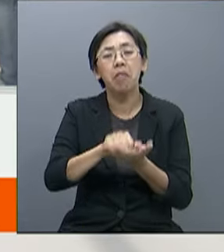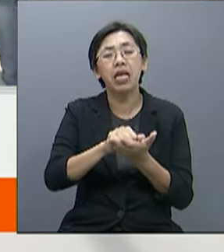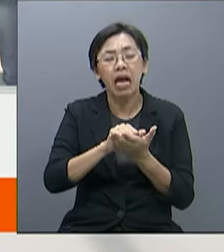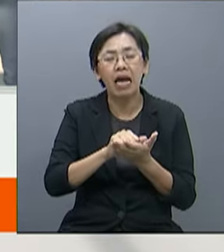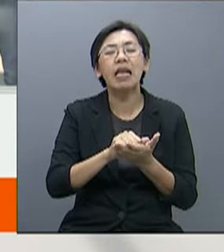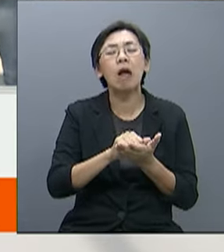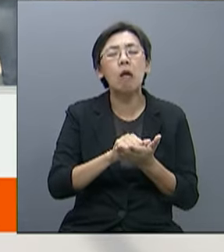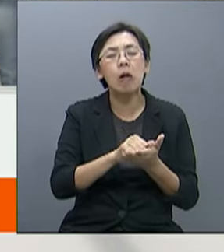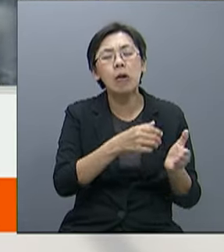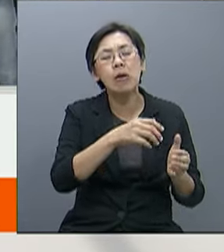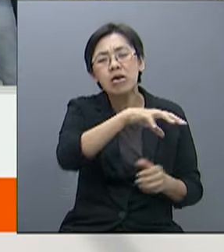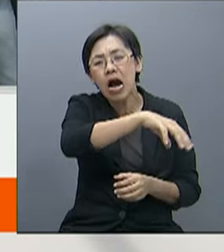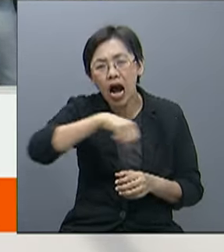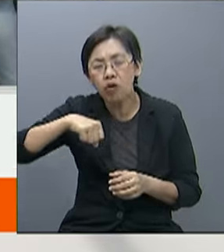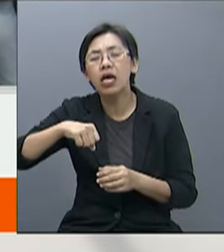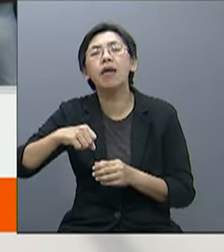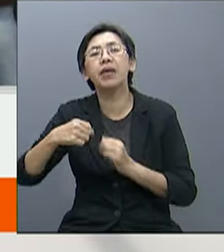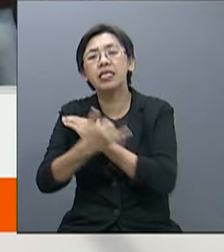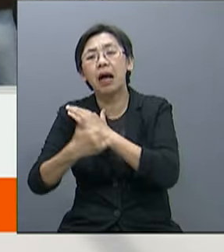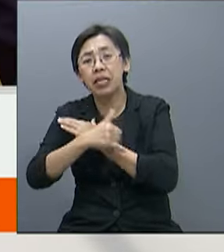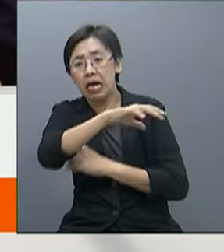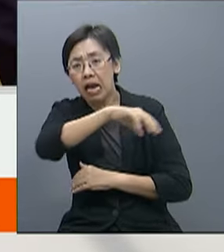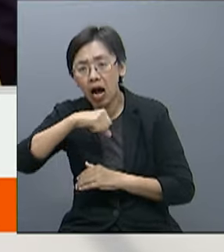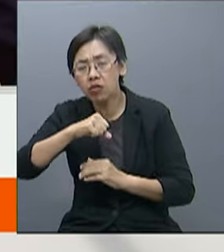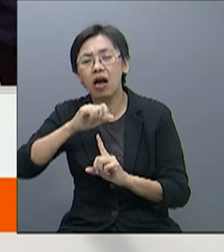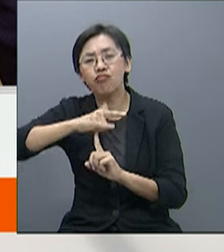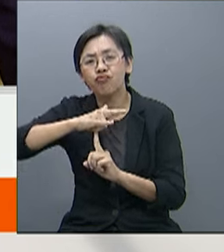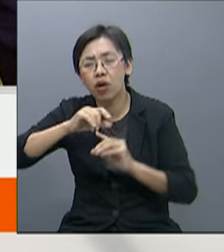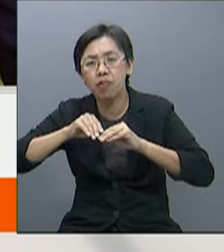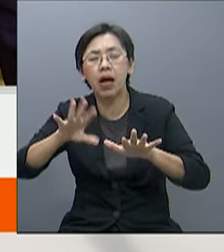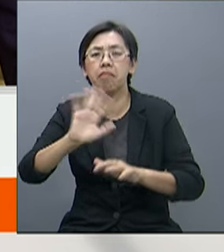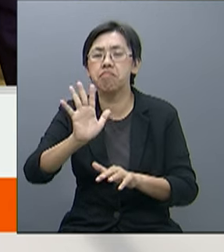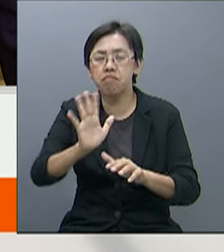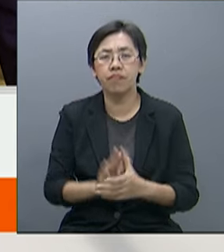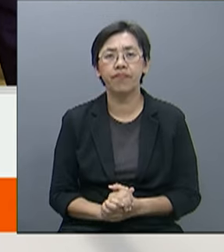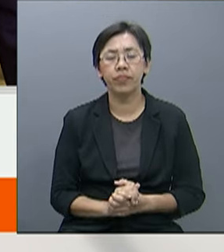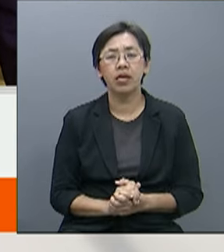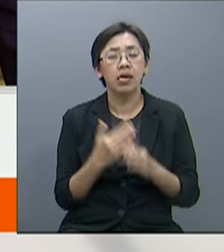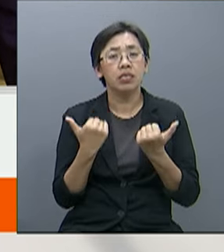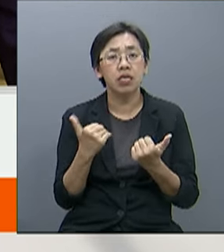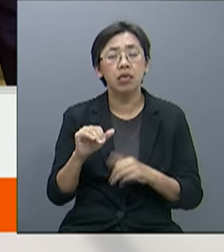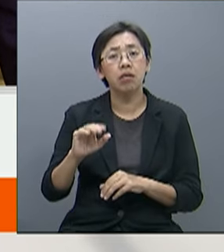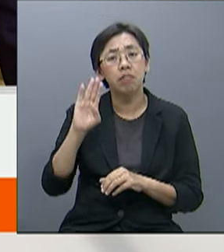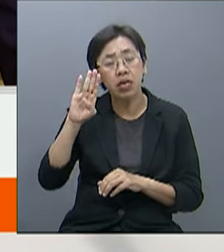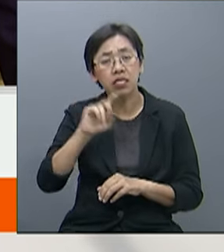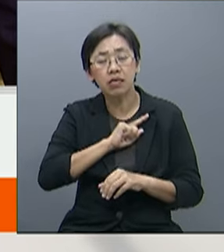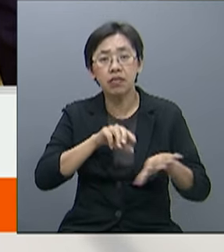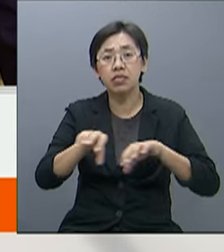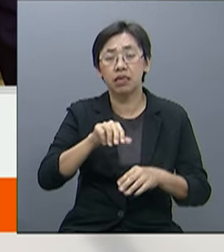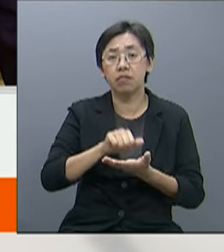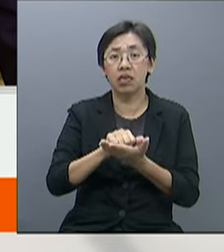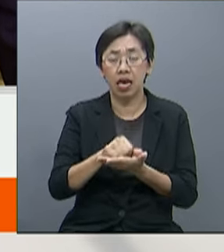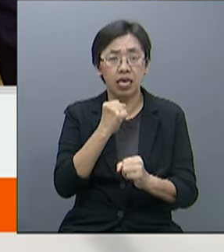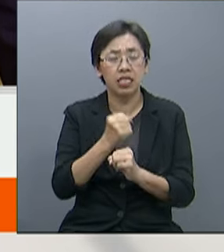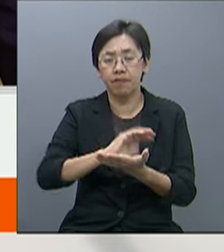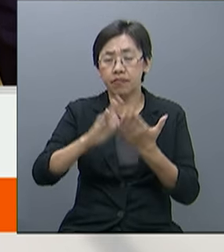ไปข้ามประเทศได้อยู่แล้วครับ ค่ะตอนนี้มีเส้นตายแล้วหรือยังคะว่าทางผู้ประกอบการผู้ให้บริการเองเนี่ยจะต้องไปจัดการให้แล้วเสร็จภาย